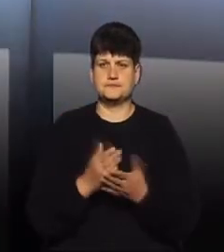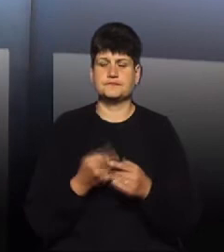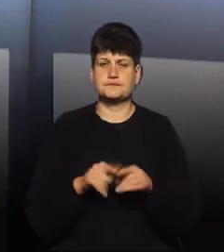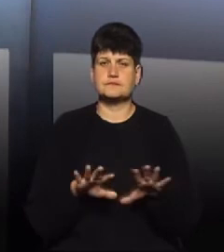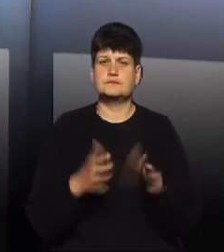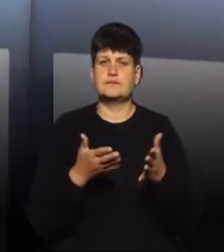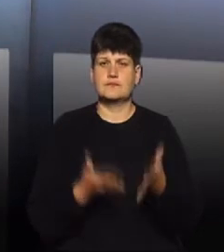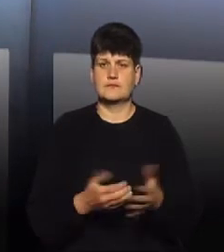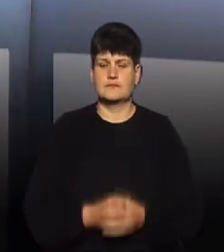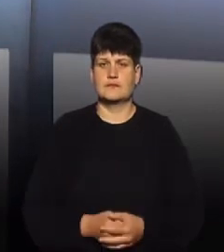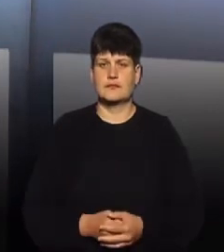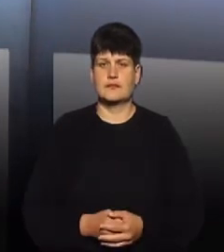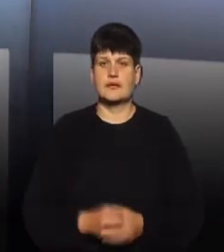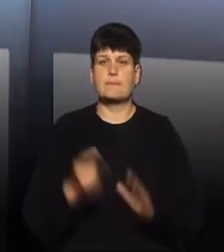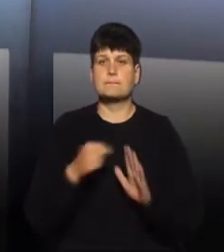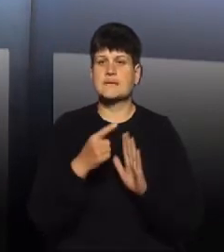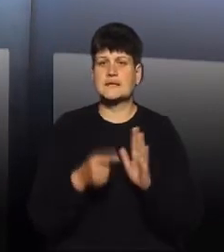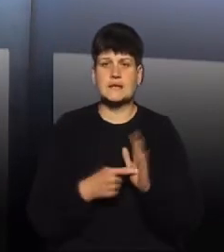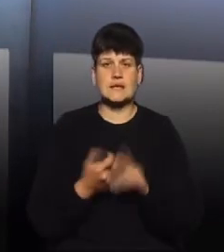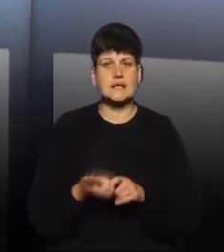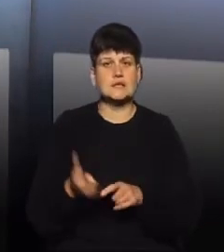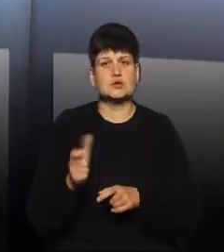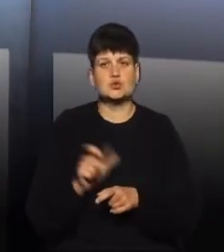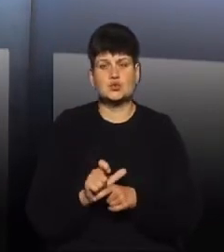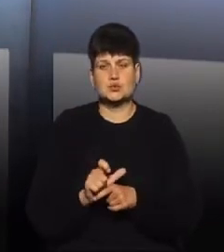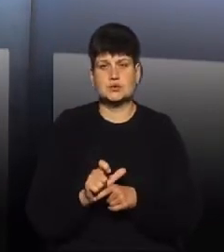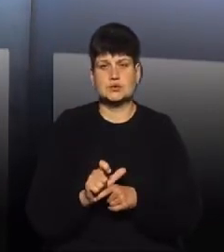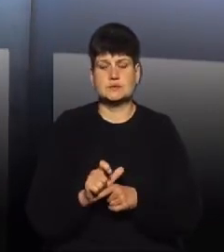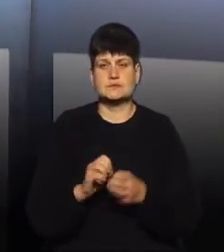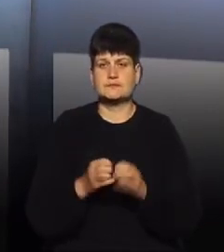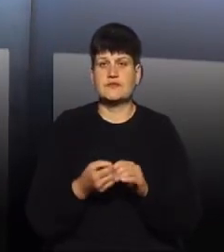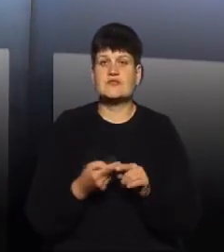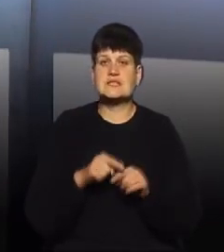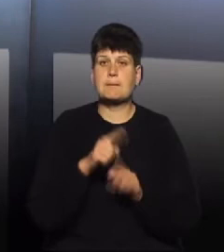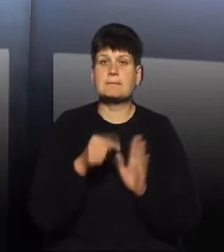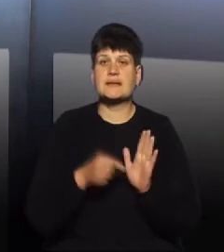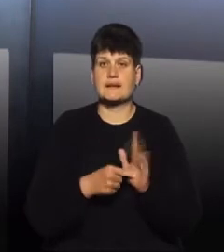Ну, питання дуже таке гостре в цих питаннях, тому що